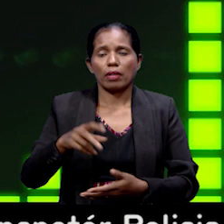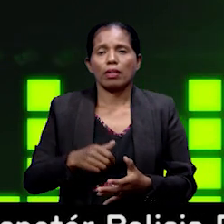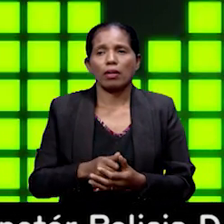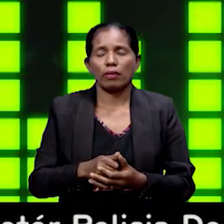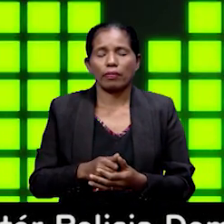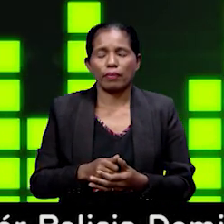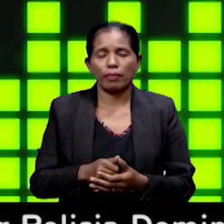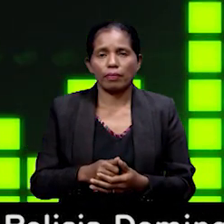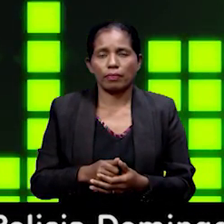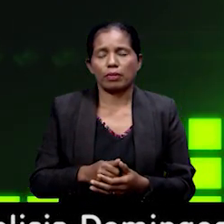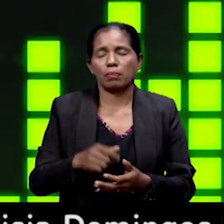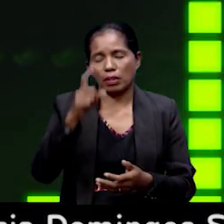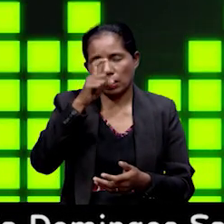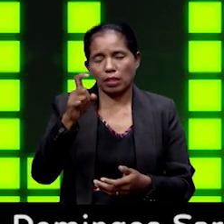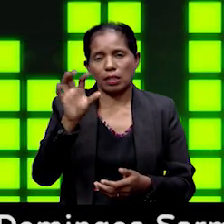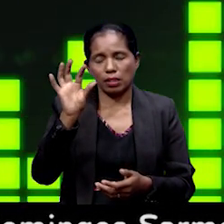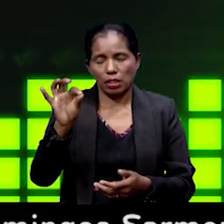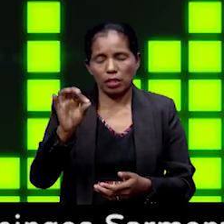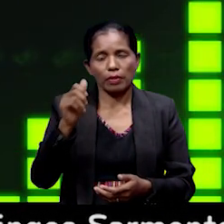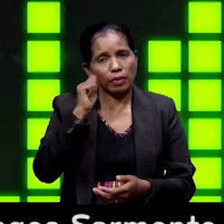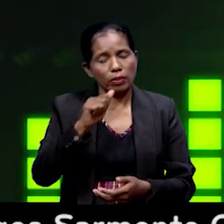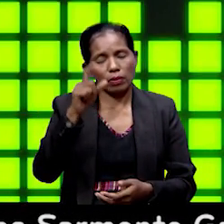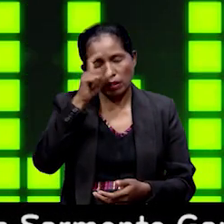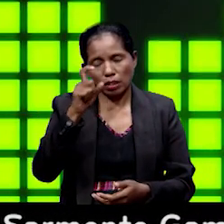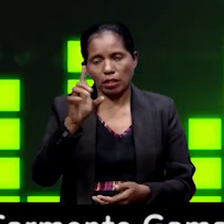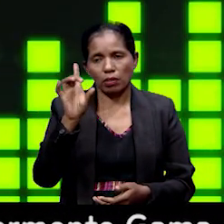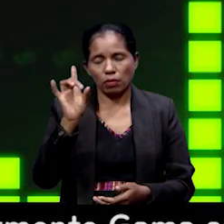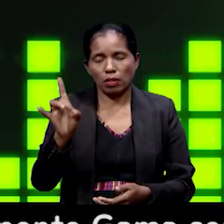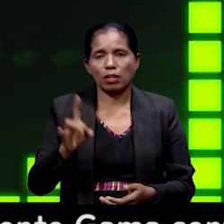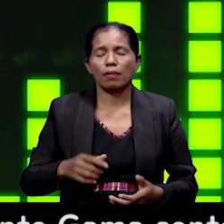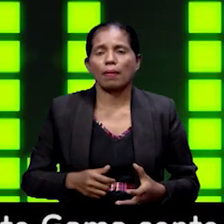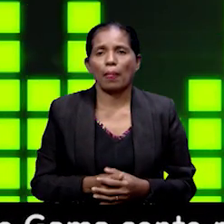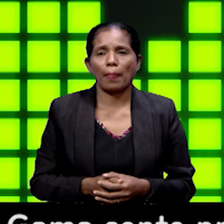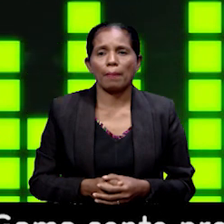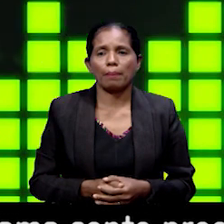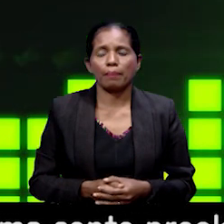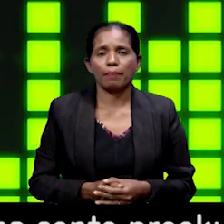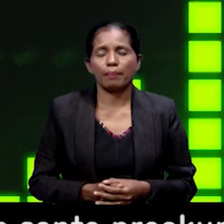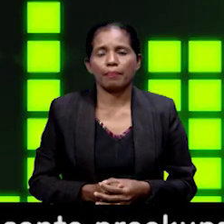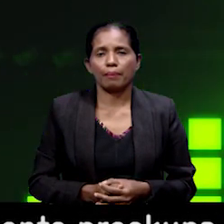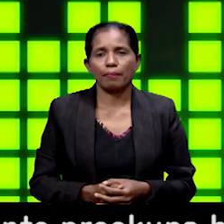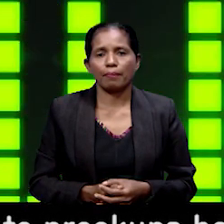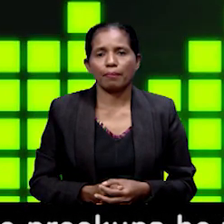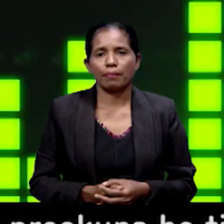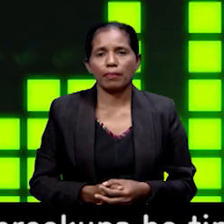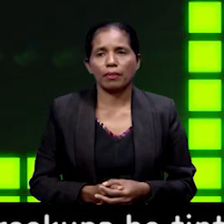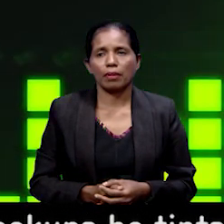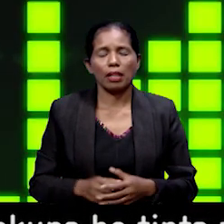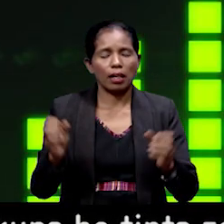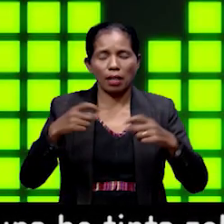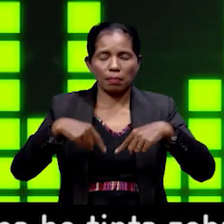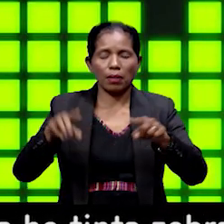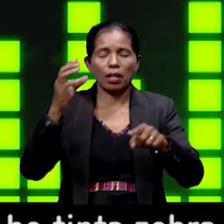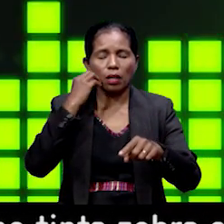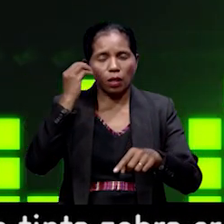pinang wabo. To labar ne isa la primary o lawo. Antau la fila ba uma